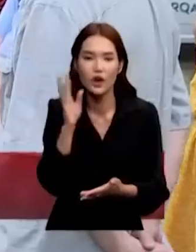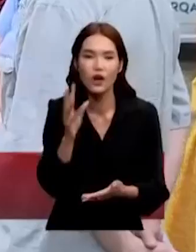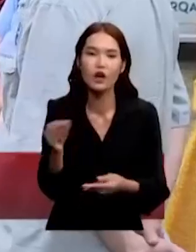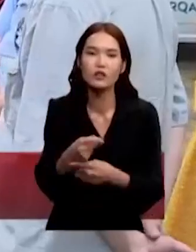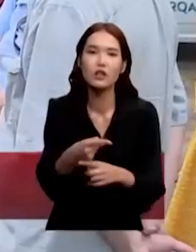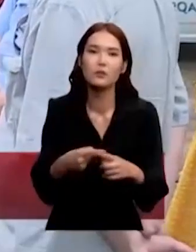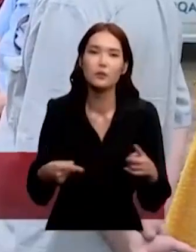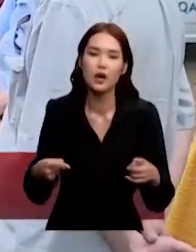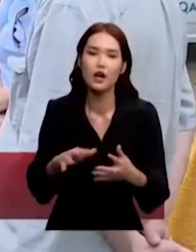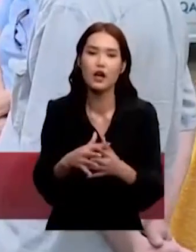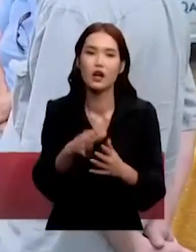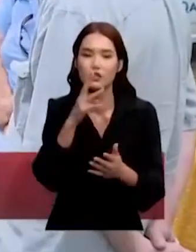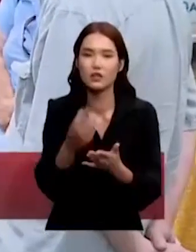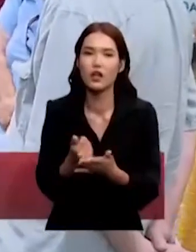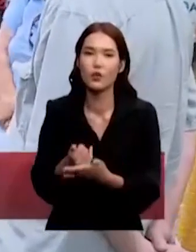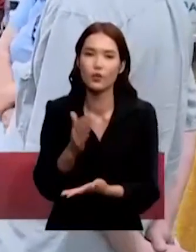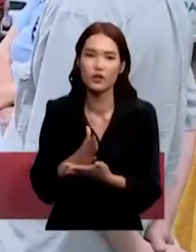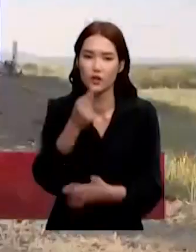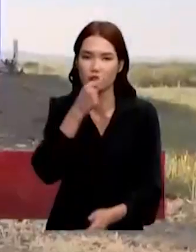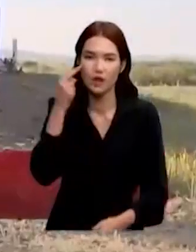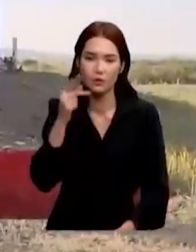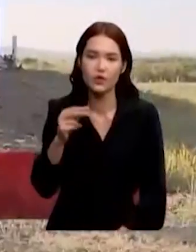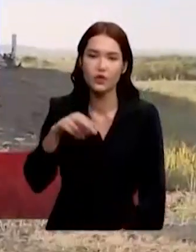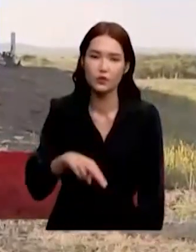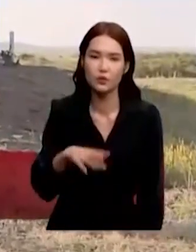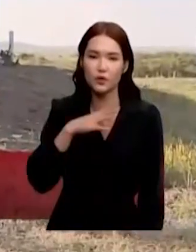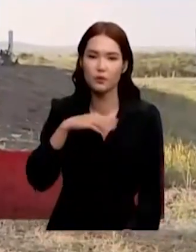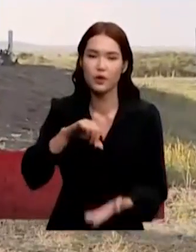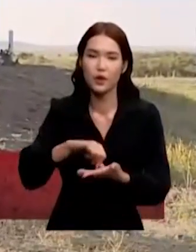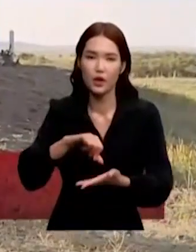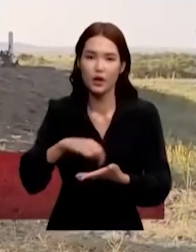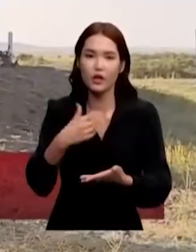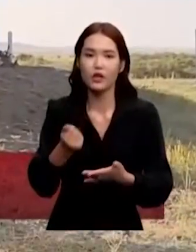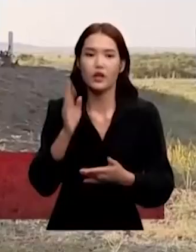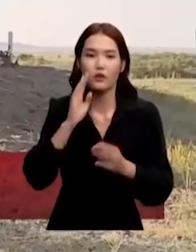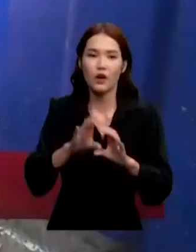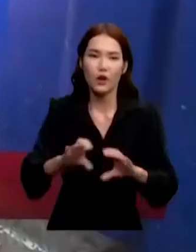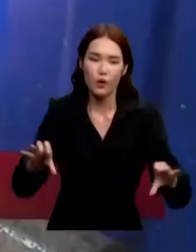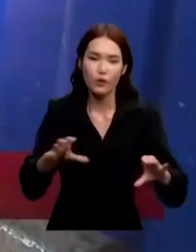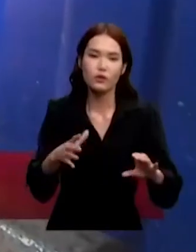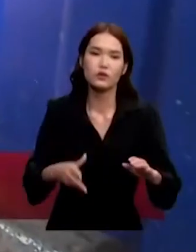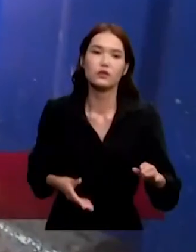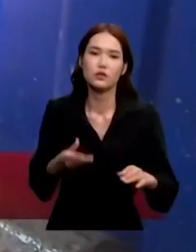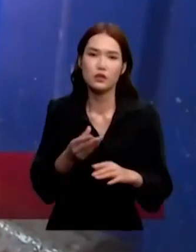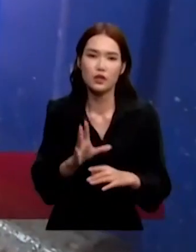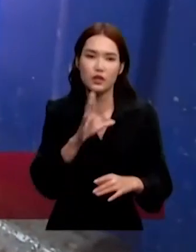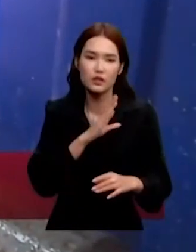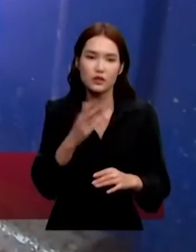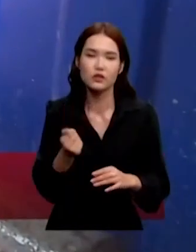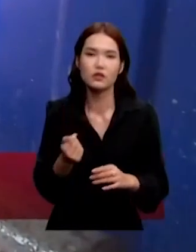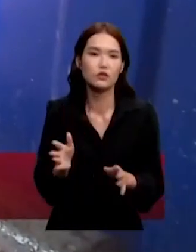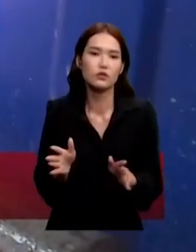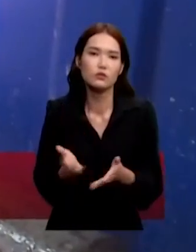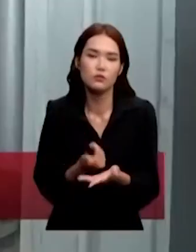половина жителей населенного пункта. После недавней аварии на относительно новом, кстати, водопроводе, водоснабжение в некоторых домах так и не